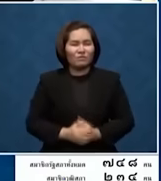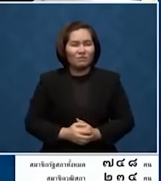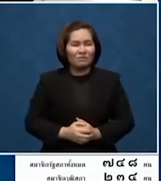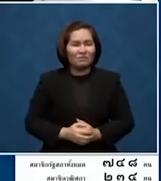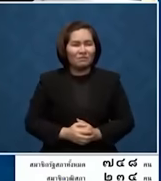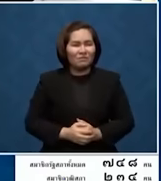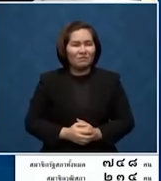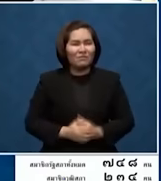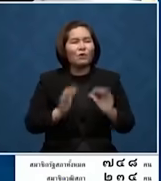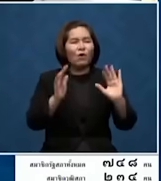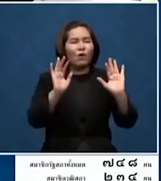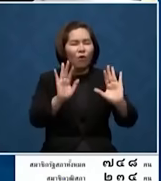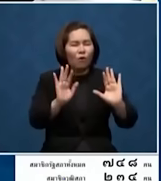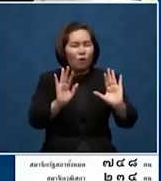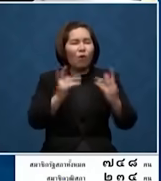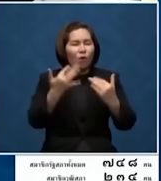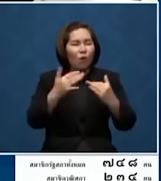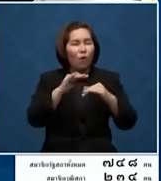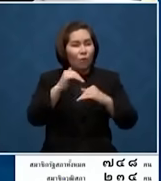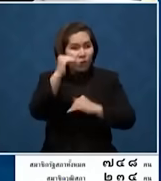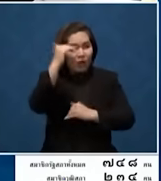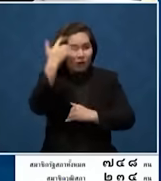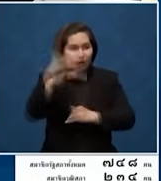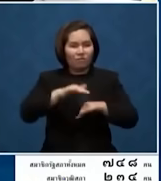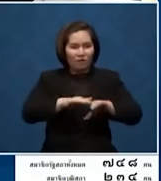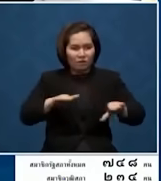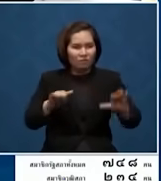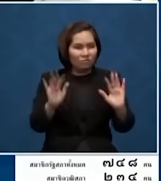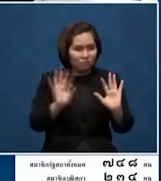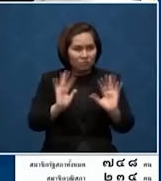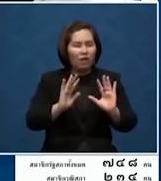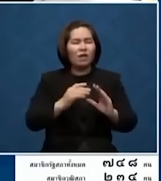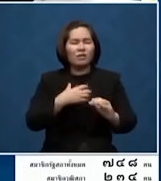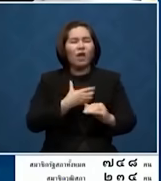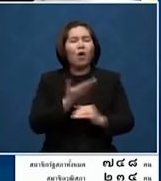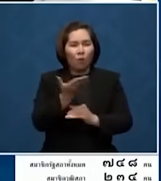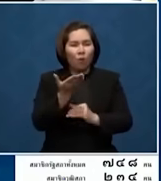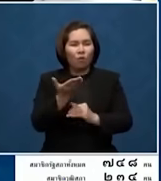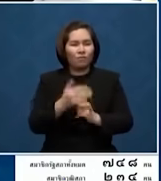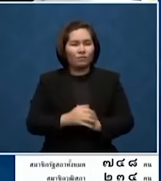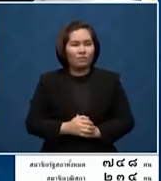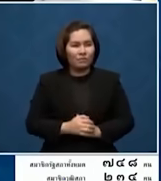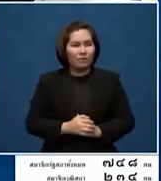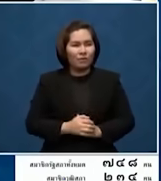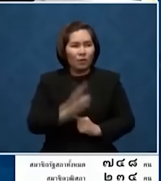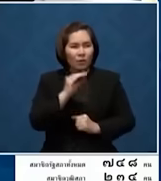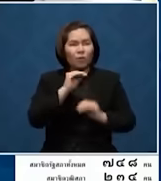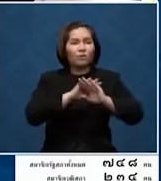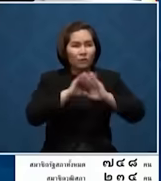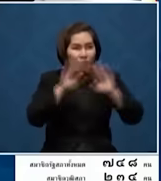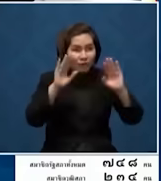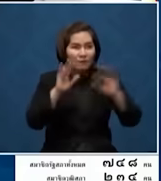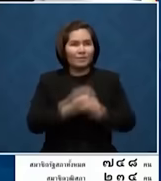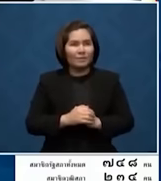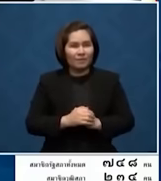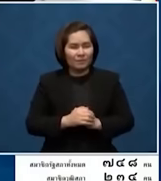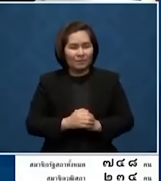นะวิโรจน์ก็เหมือนกับจะมาทวงว่าสมชายเคยพูดไปแบบนี ้ แล้วตอนนี้เขาได้เขาลุมกันมา